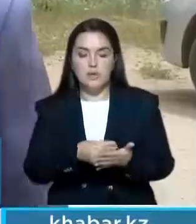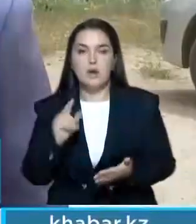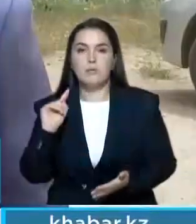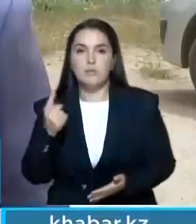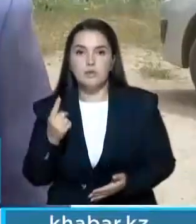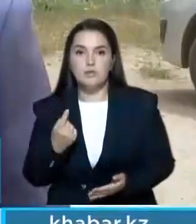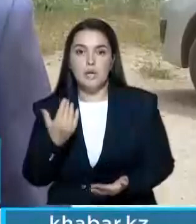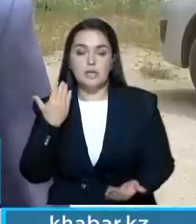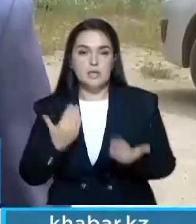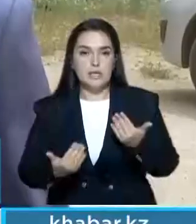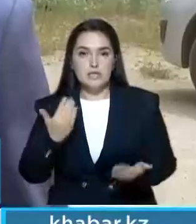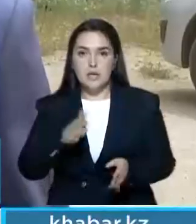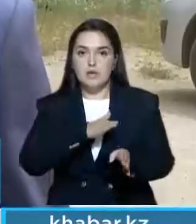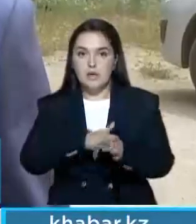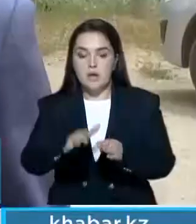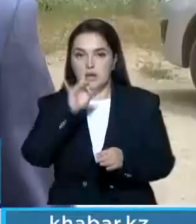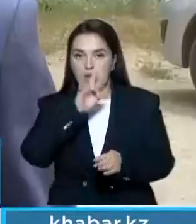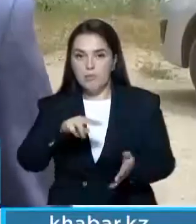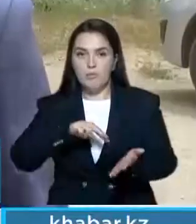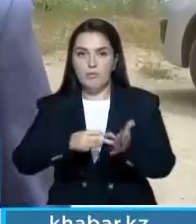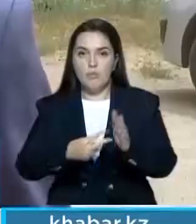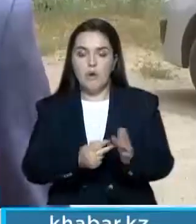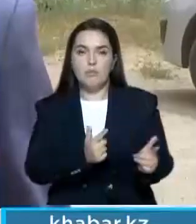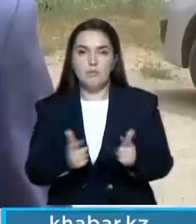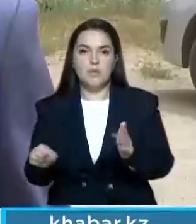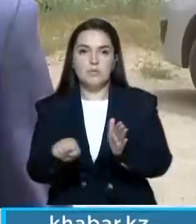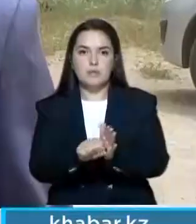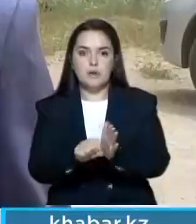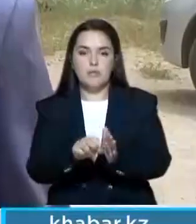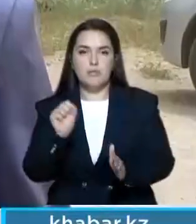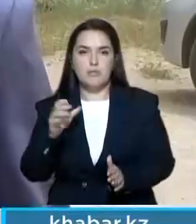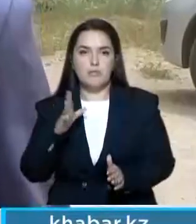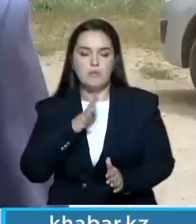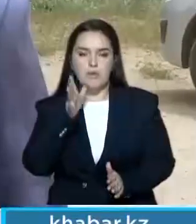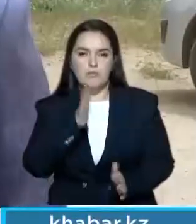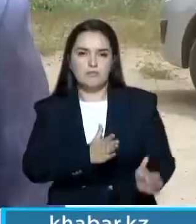динамика такая, если не реализовать все эти планы, подготовка к зиме может быть сорвана.